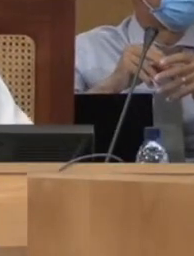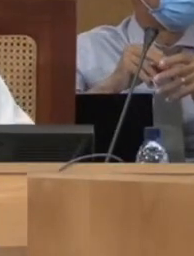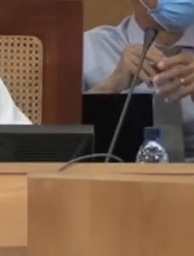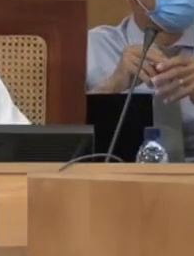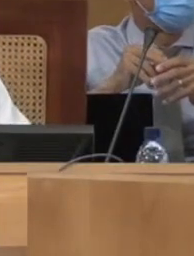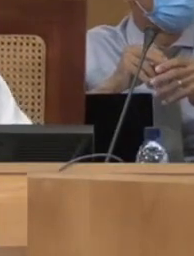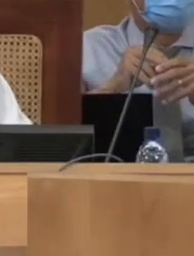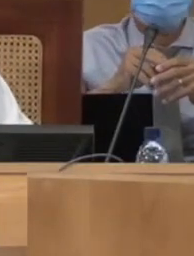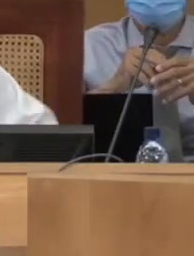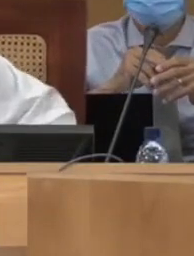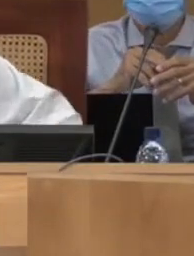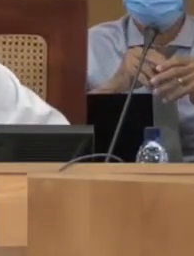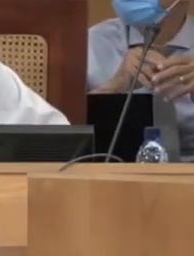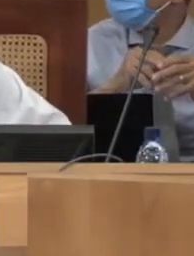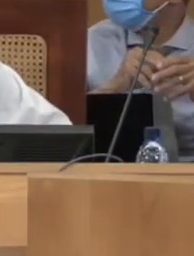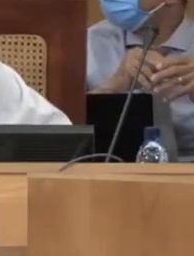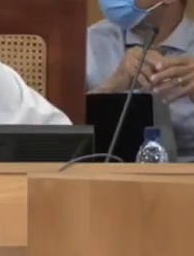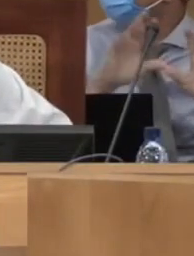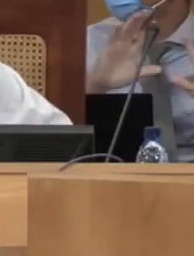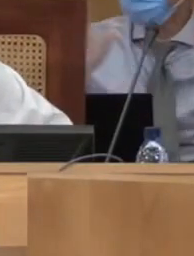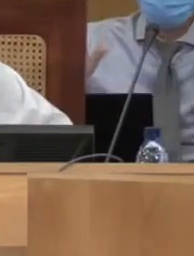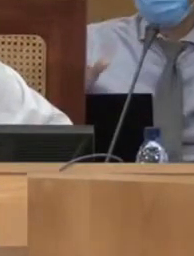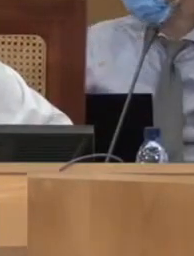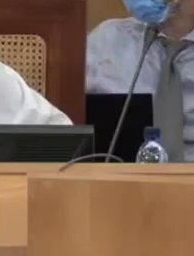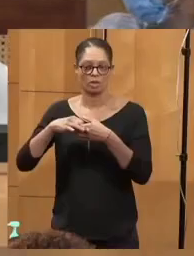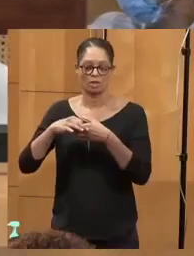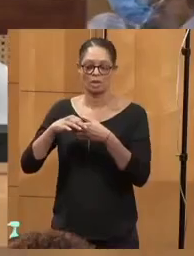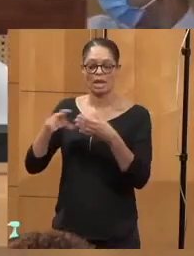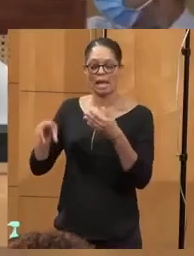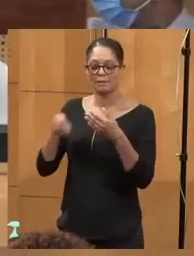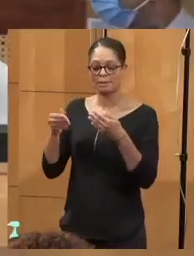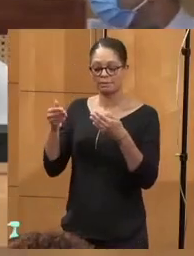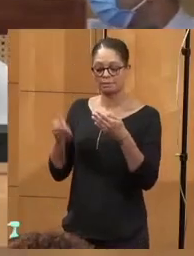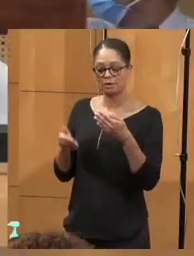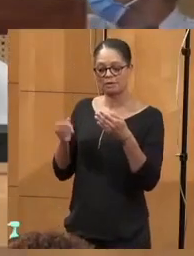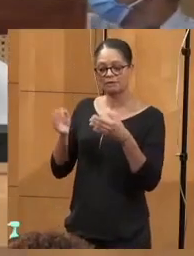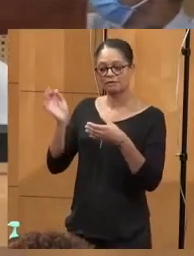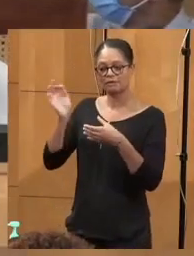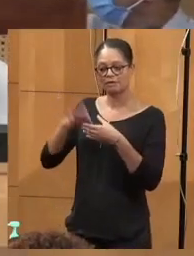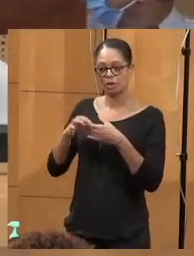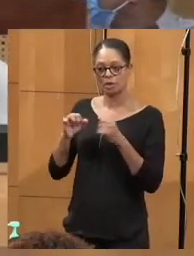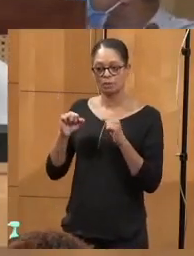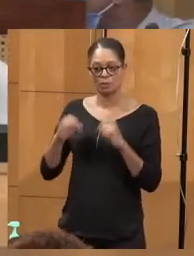Bien, donc nous allons procéder au vote pour cet amendement.